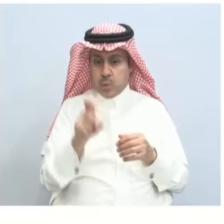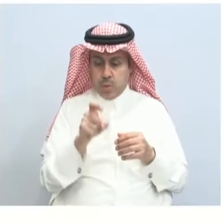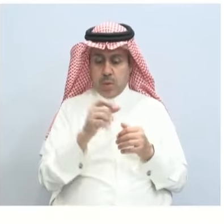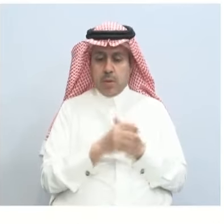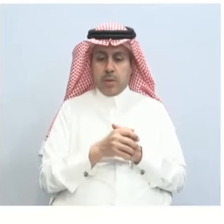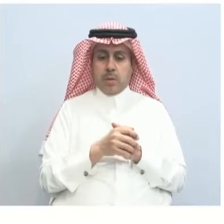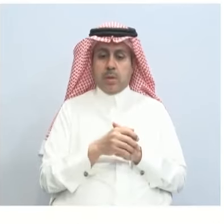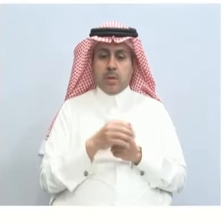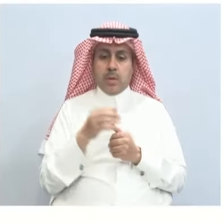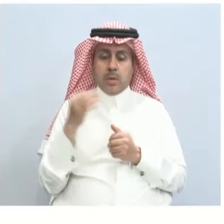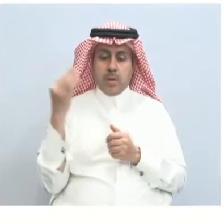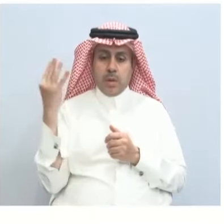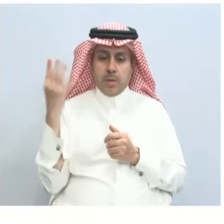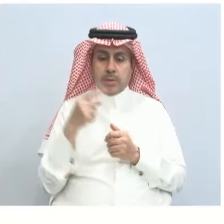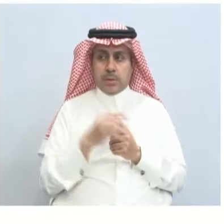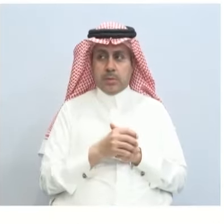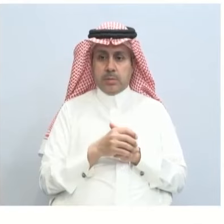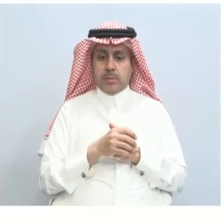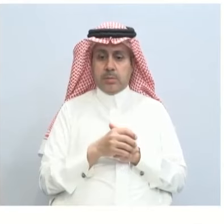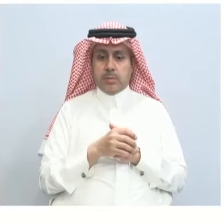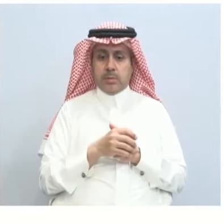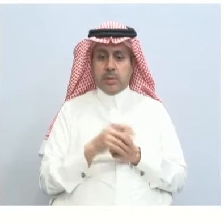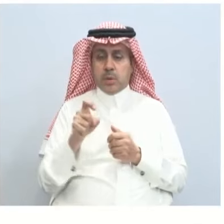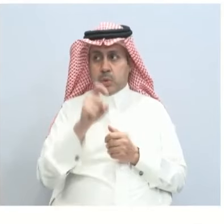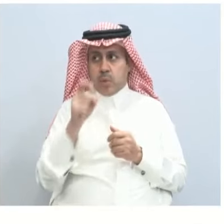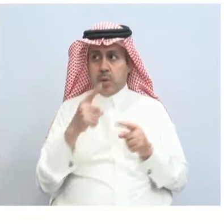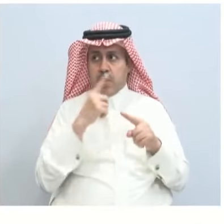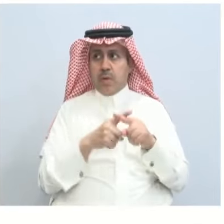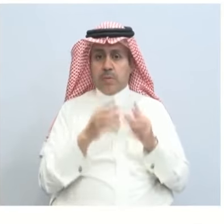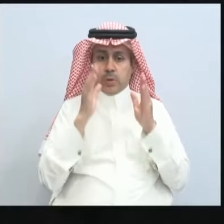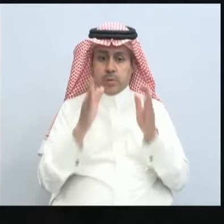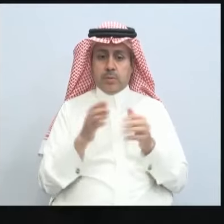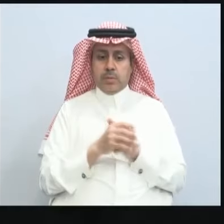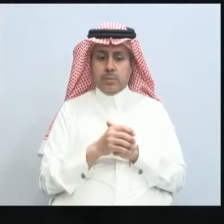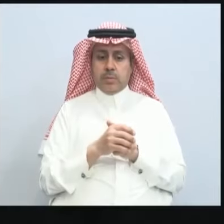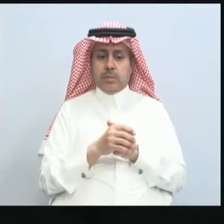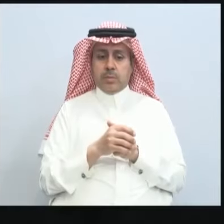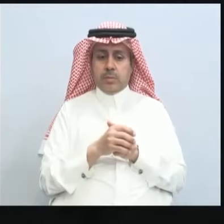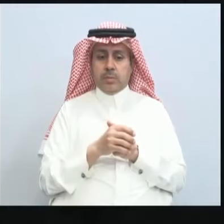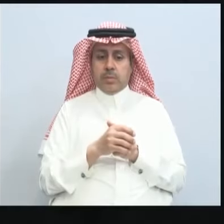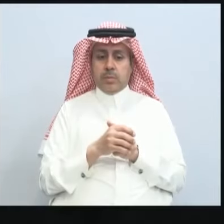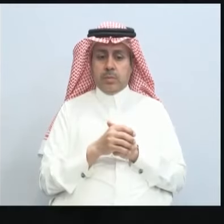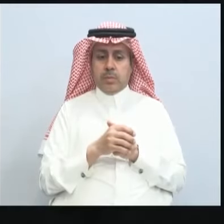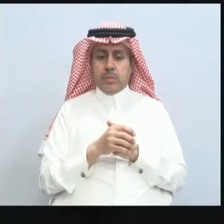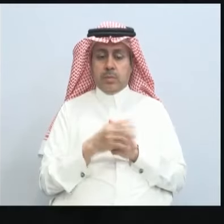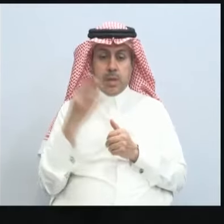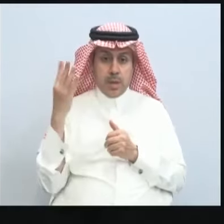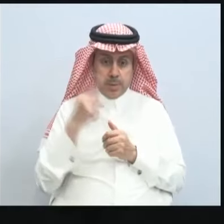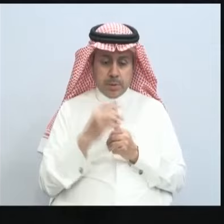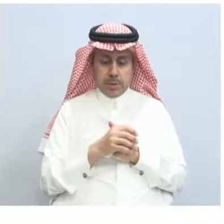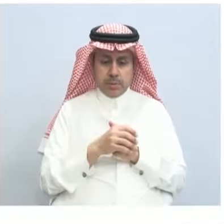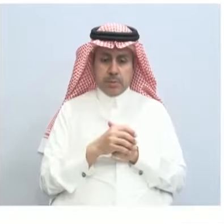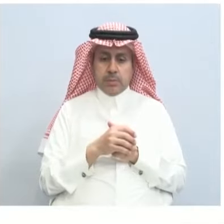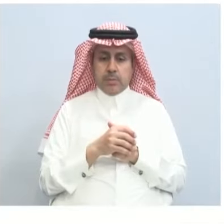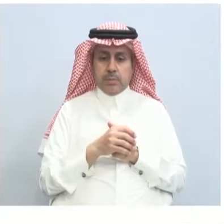امامنا ايضا لدي اسئله متعلقه بالضرب الاتجاهي ناخذها السؤالين هذه عندنا السؤال رقم 14 سؤال رقم